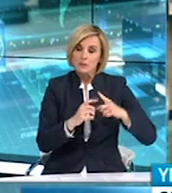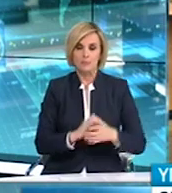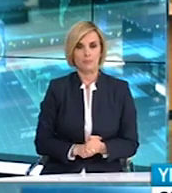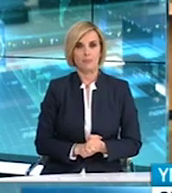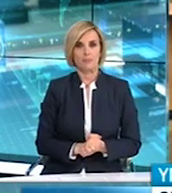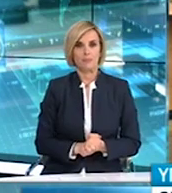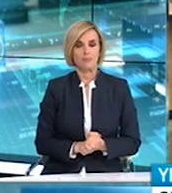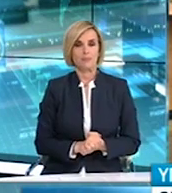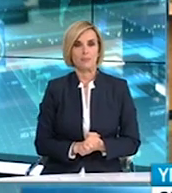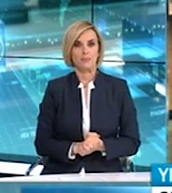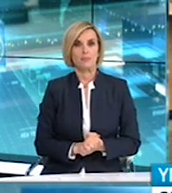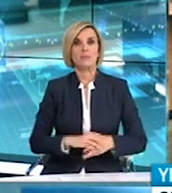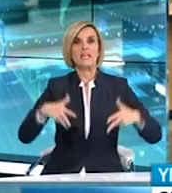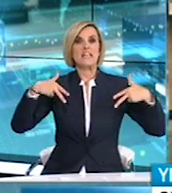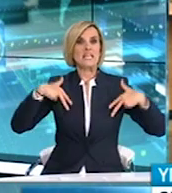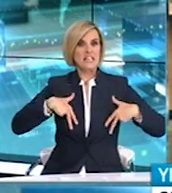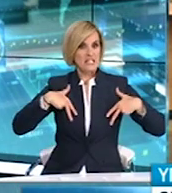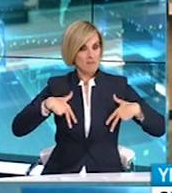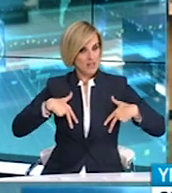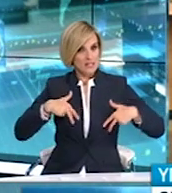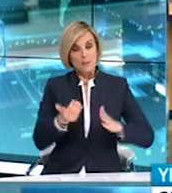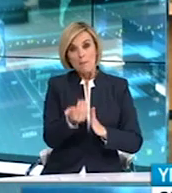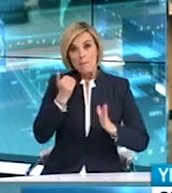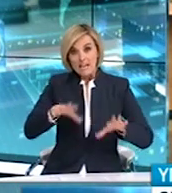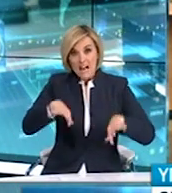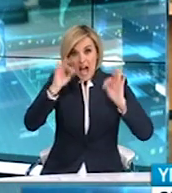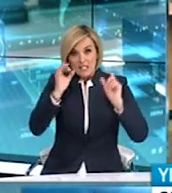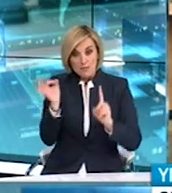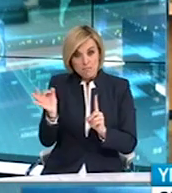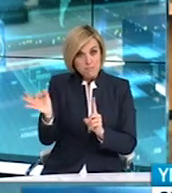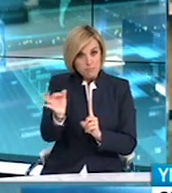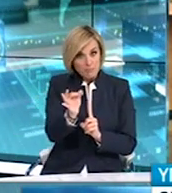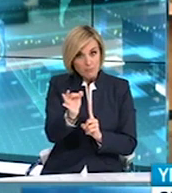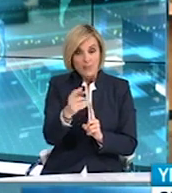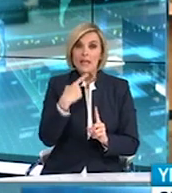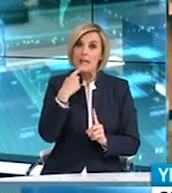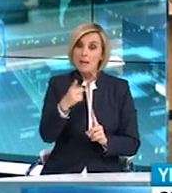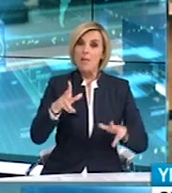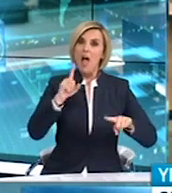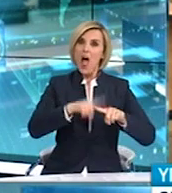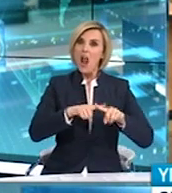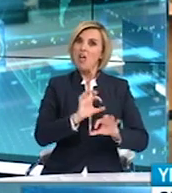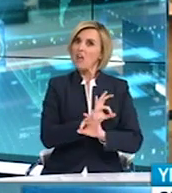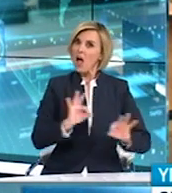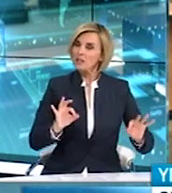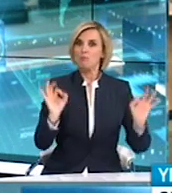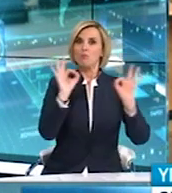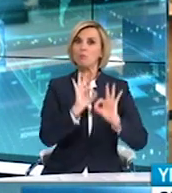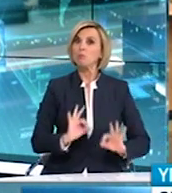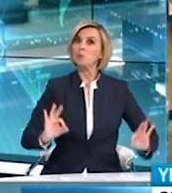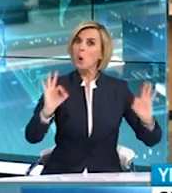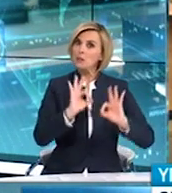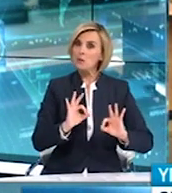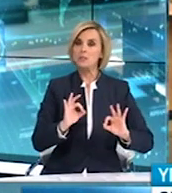η κυβέρνηση πριν επιβεβαιωθεί το πρώτο κρούσμα στη χώρα μας δήλωνε ότι η Ελλάδα είναι έτοιμη και θωρακισμένη απέναντι στον ιό. Ωστόσο, εκτός από την